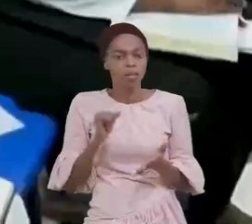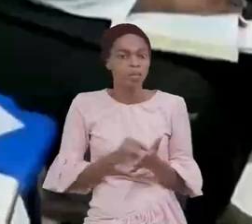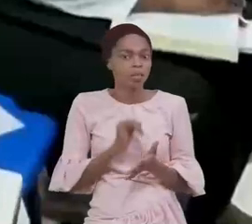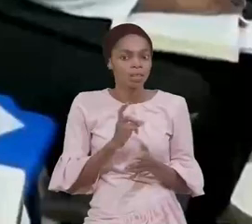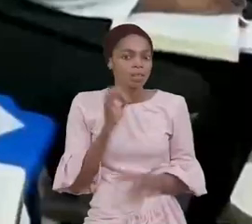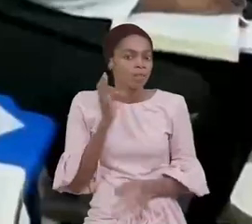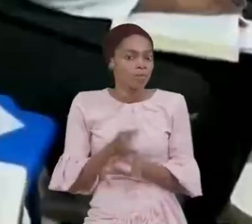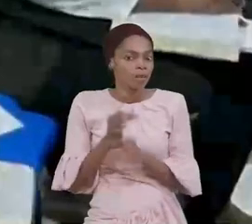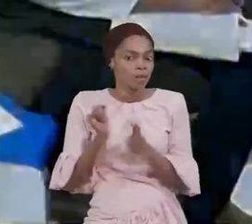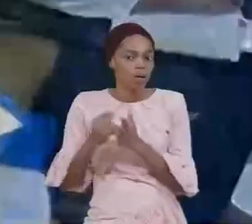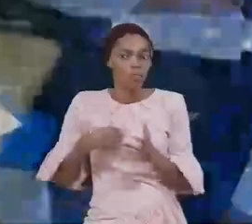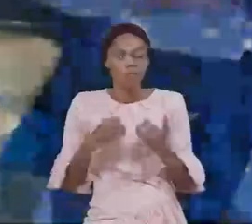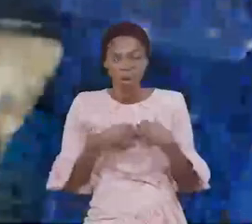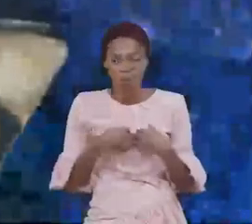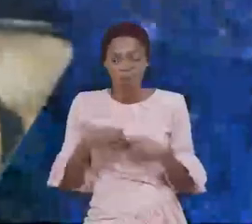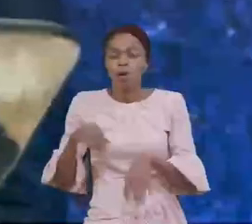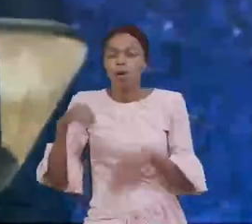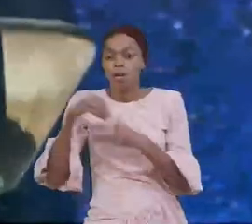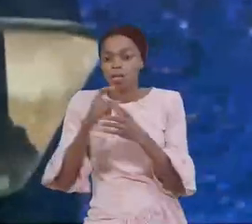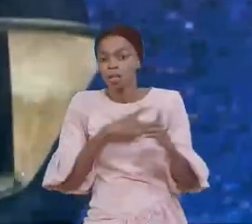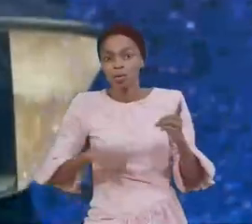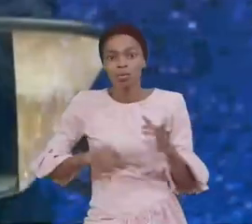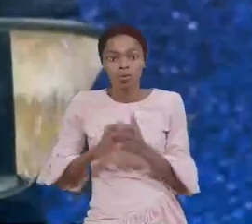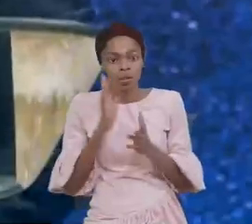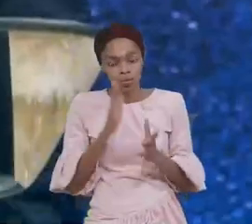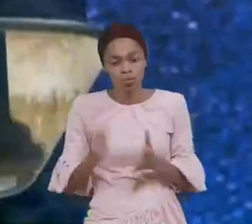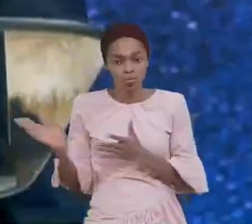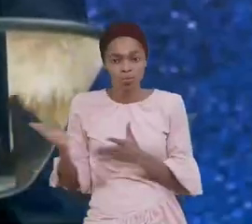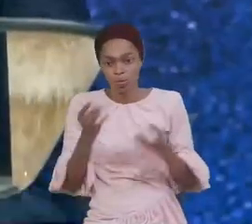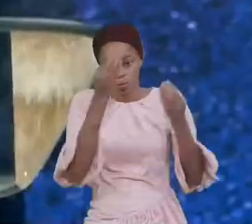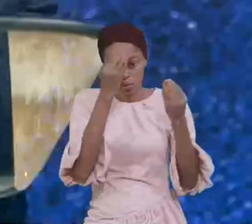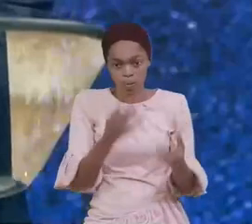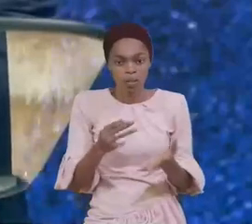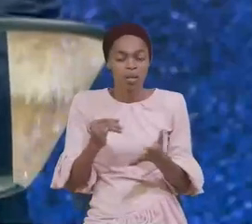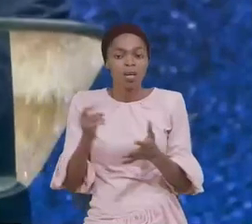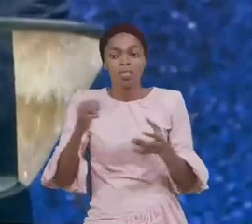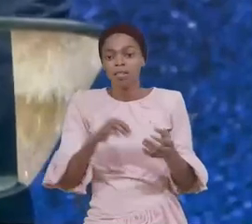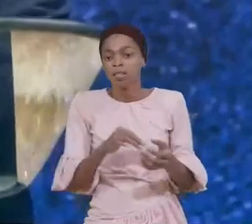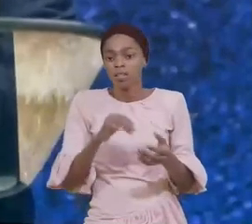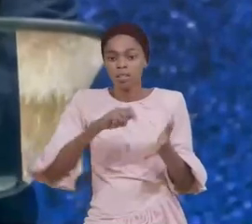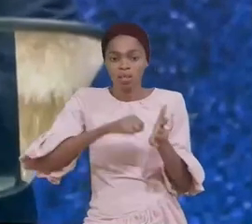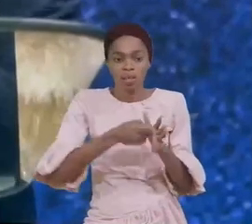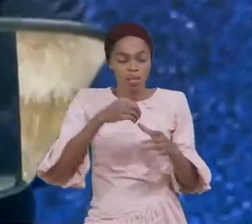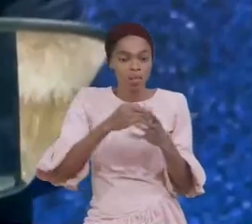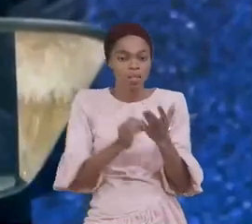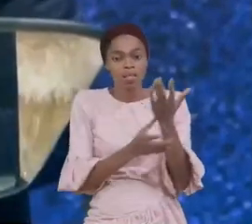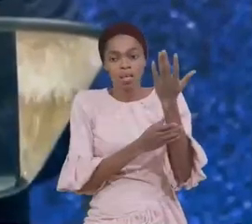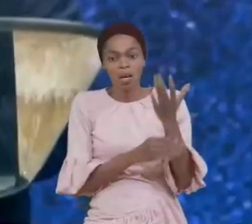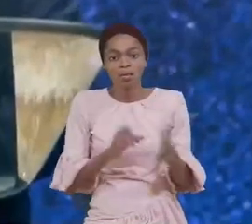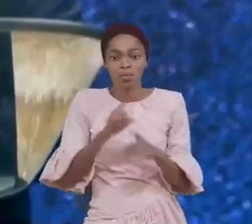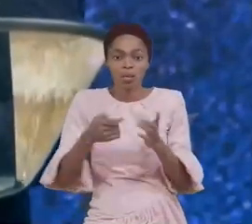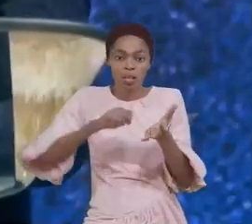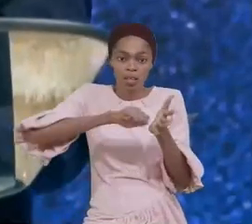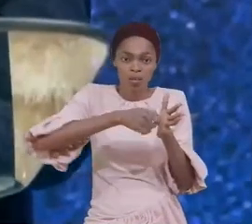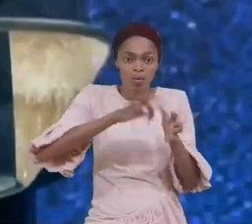Seigneur qui se traduit par l'obéissance. C'est la clé dans notre main. Et lorsque cette clé de la foi, l'obéissance de